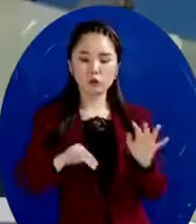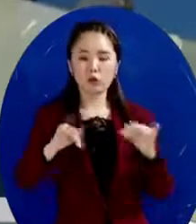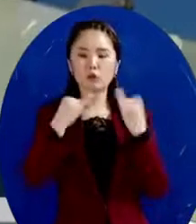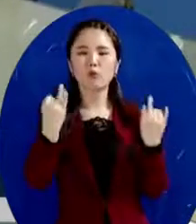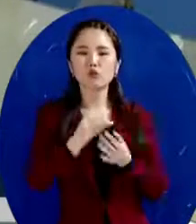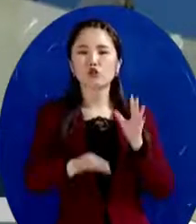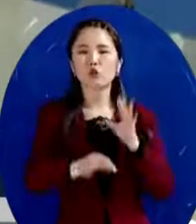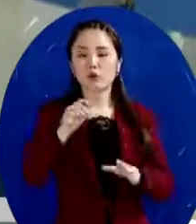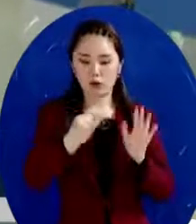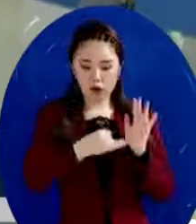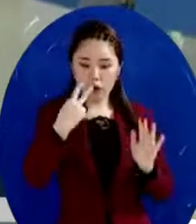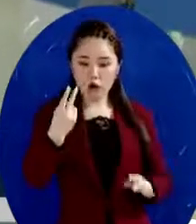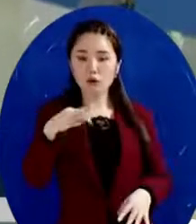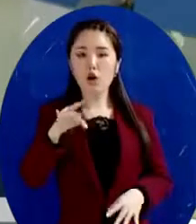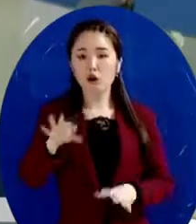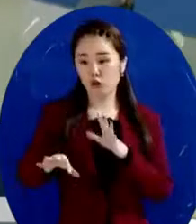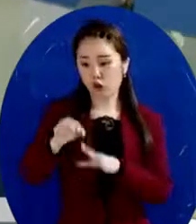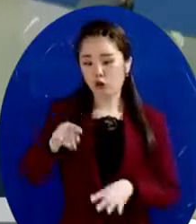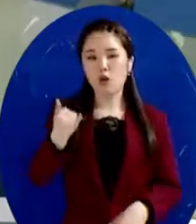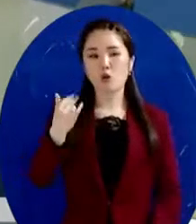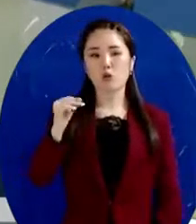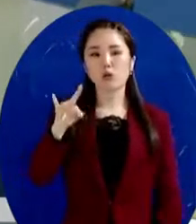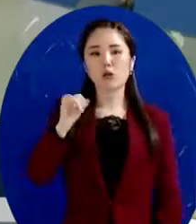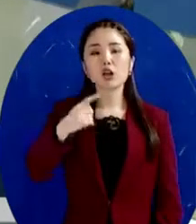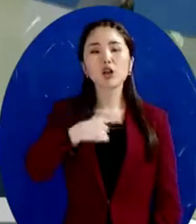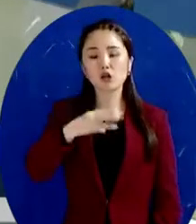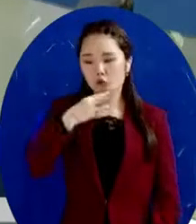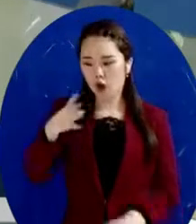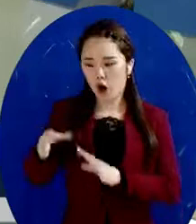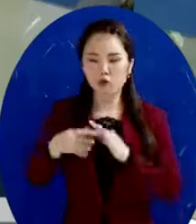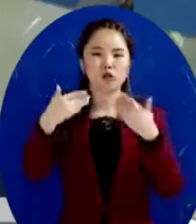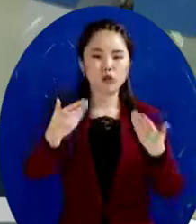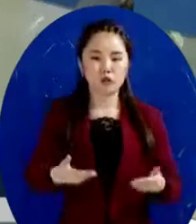сонгуулийн 72 дугаар тойрогт нэр дэвшин сонгогдсон учирлын гишүүний тойрогт ажилласан мэдээлэл одоо хүргэе.